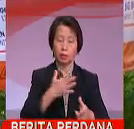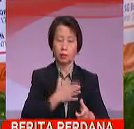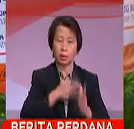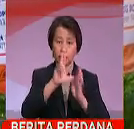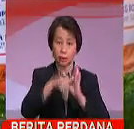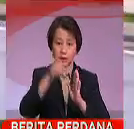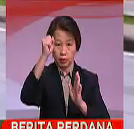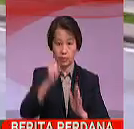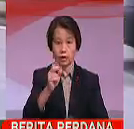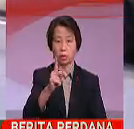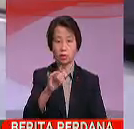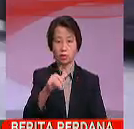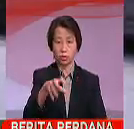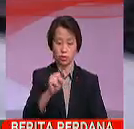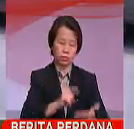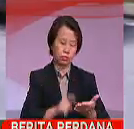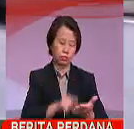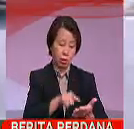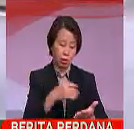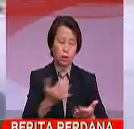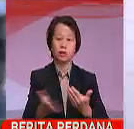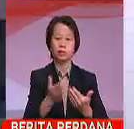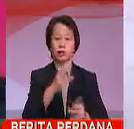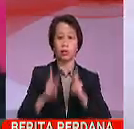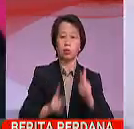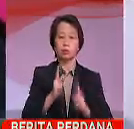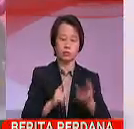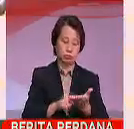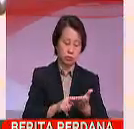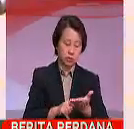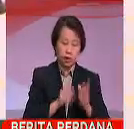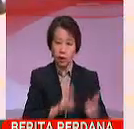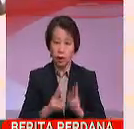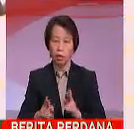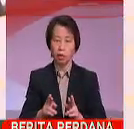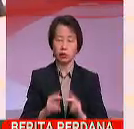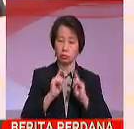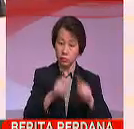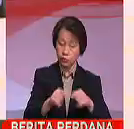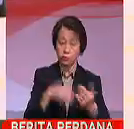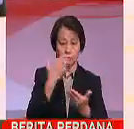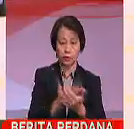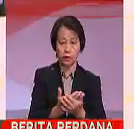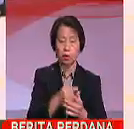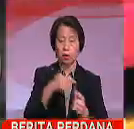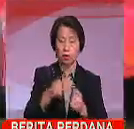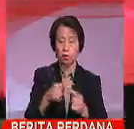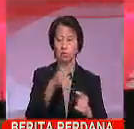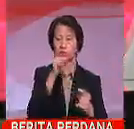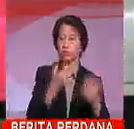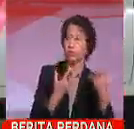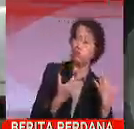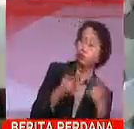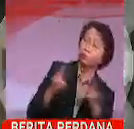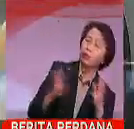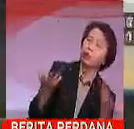Rapid Bus Kiosk. Kemudahan ini akan memudahkan penumpang untuk merancang perjalanan mereka sebaiknya tanpa perlu menunggu terlalu